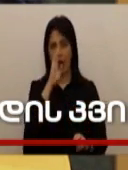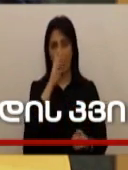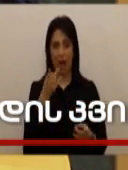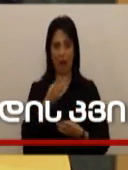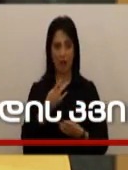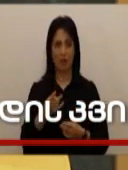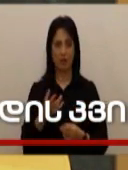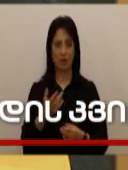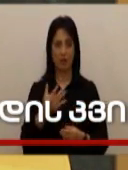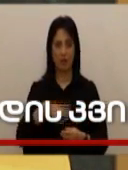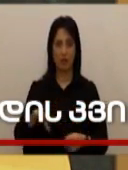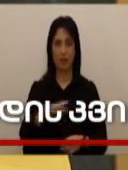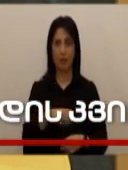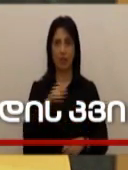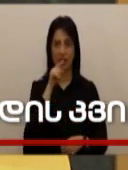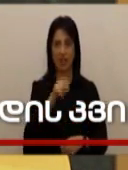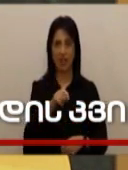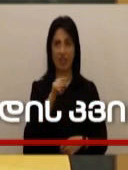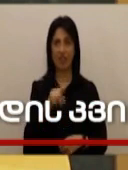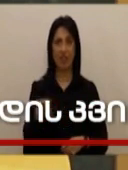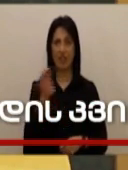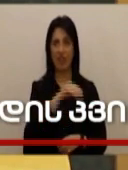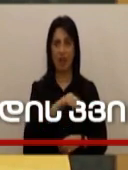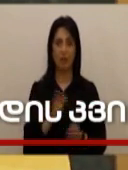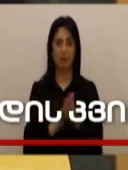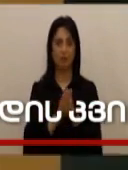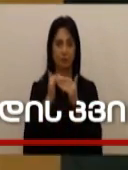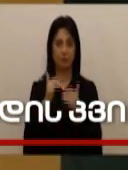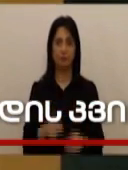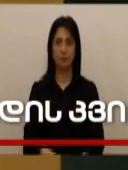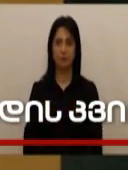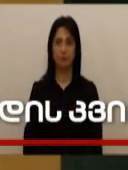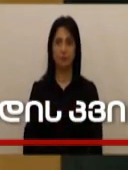ჩვენი ქვეყნის ეროვნულ ინტერესებს. თქვენ და ყველანი.